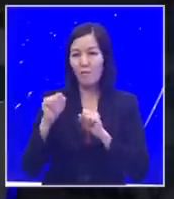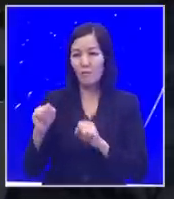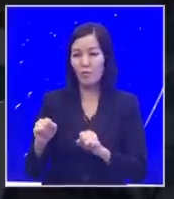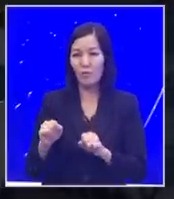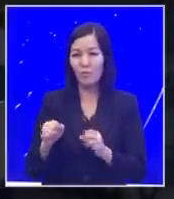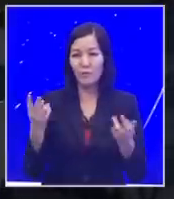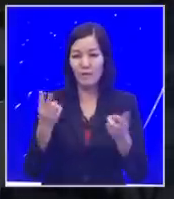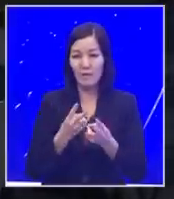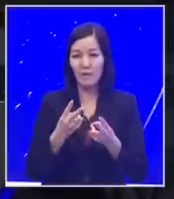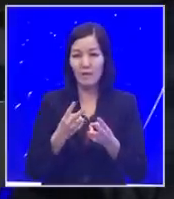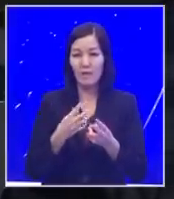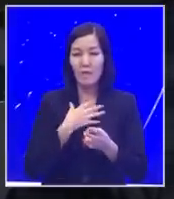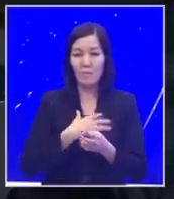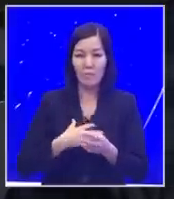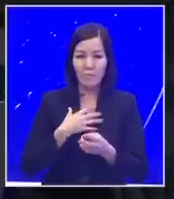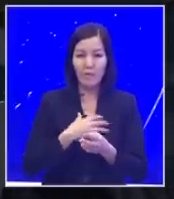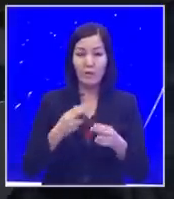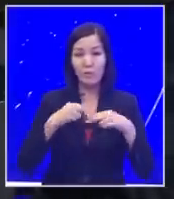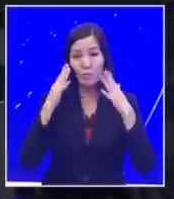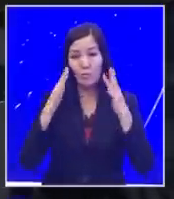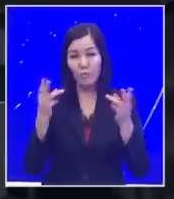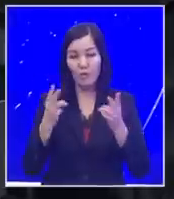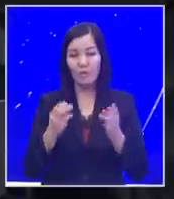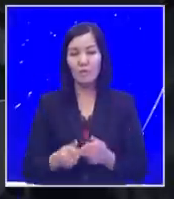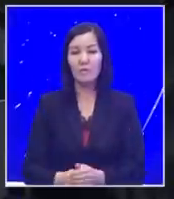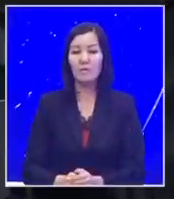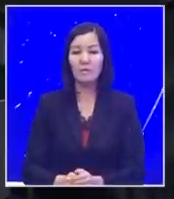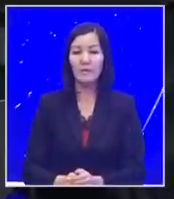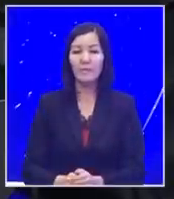тарамауына көңіл бөлсе, нұр үстіне нұр болар еді.